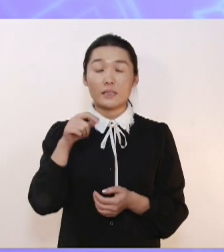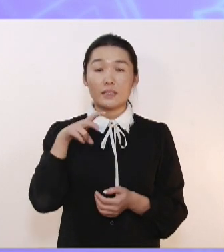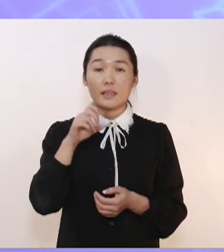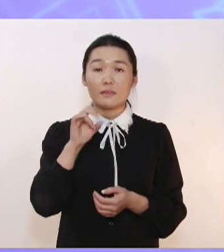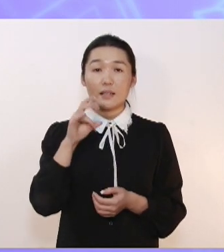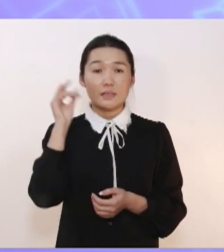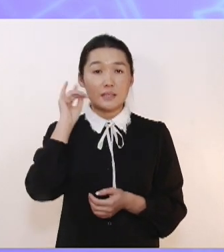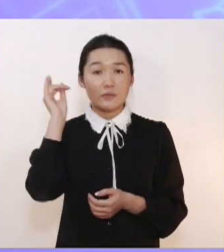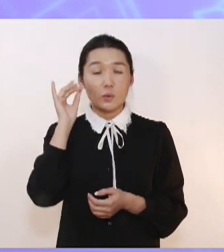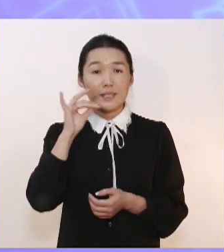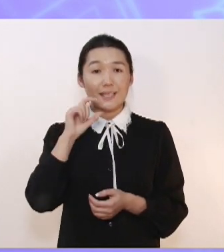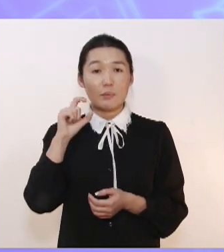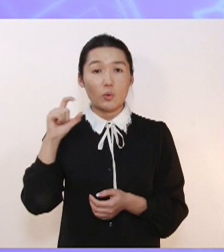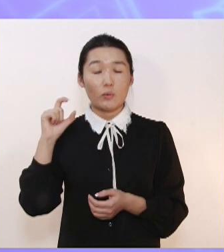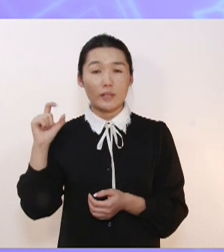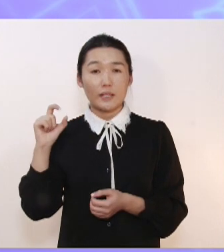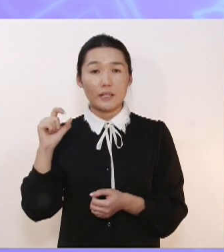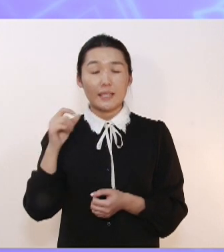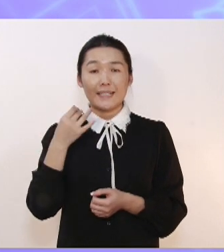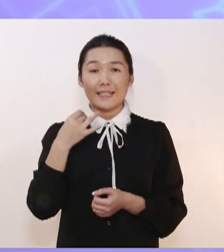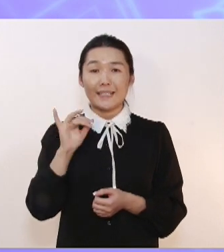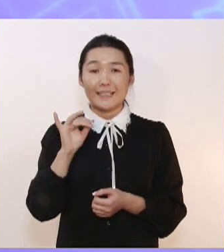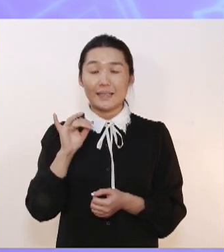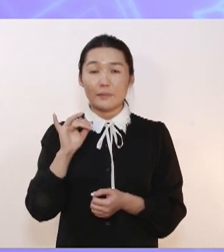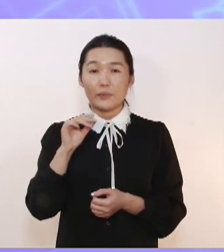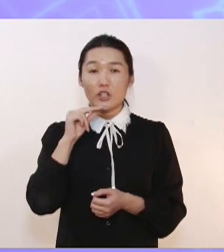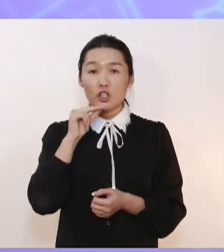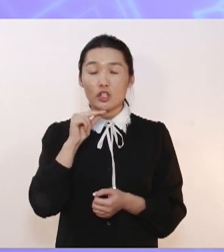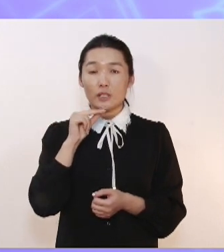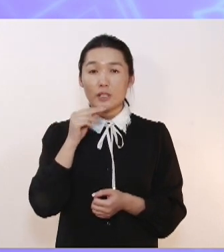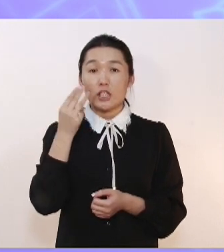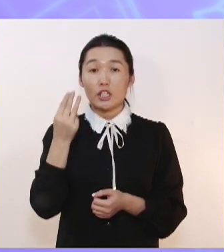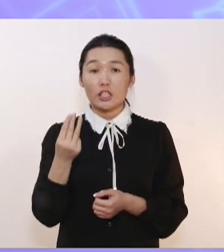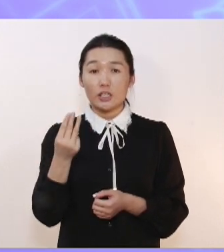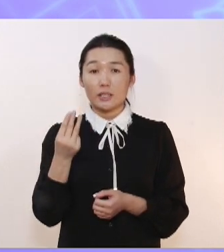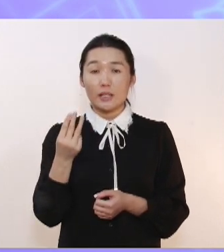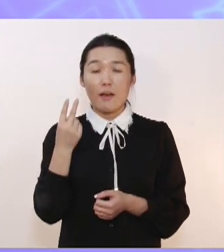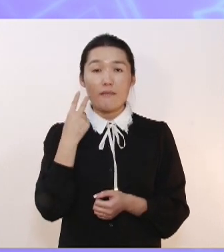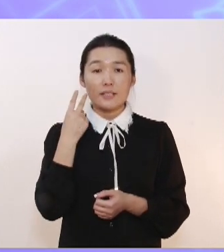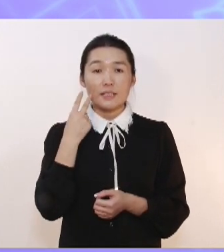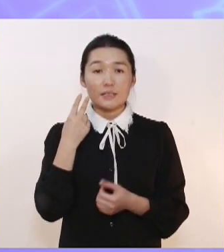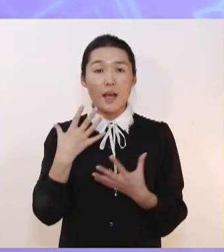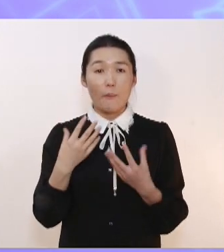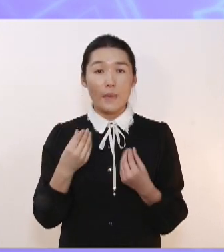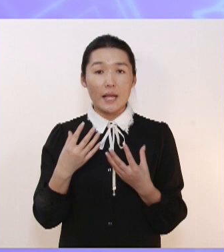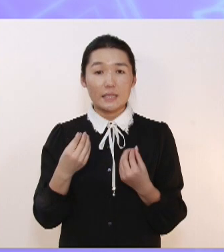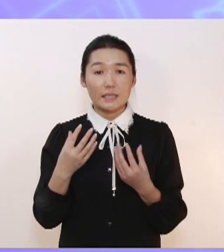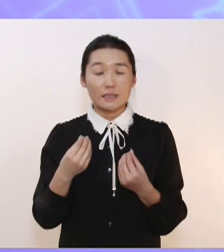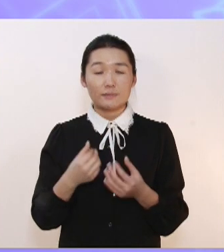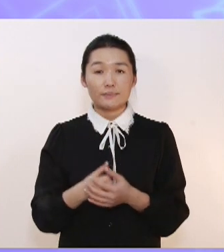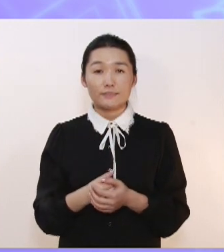Согласные звуки и буквы. И, Ч, Щ всегда